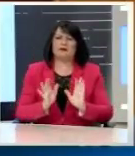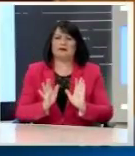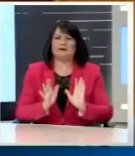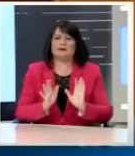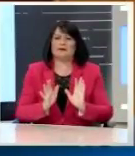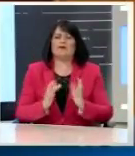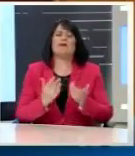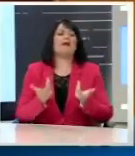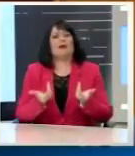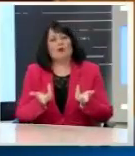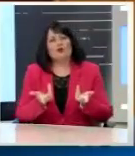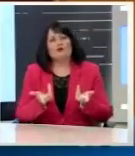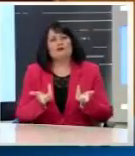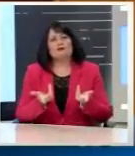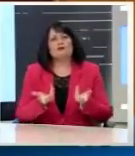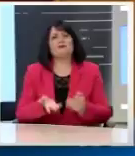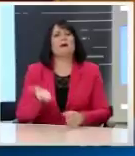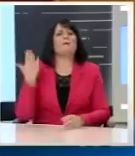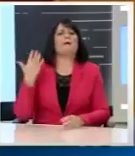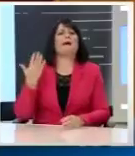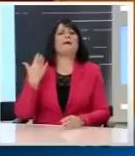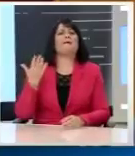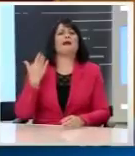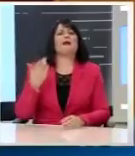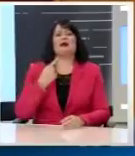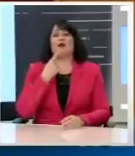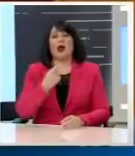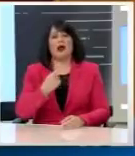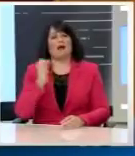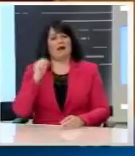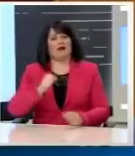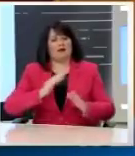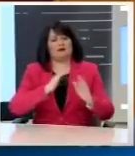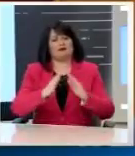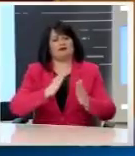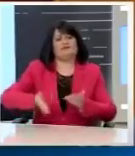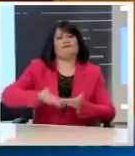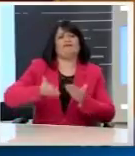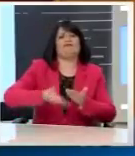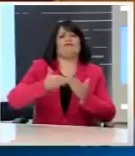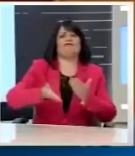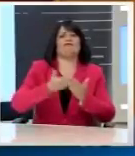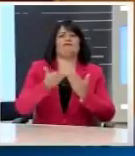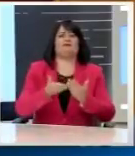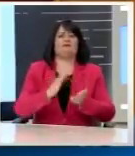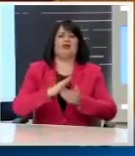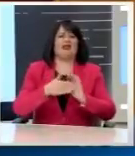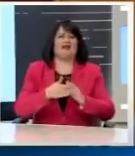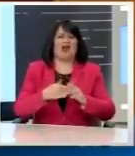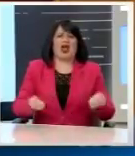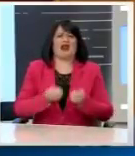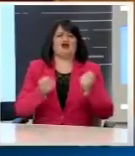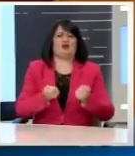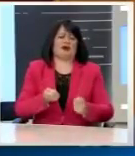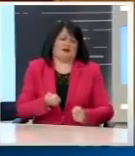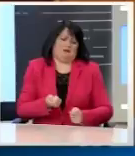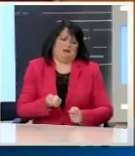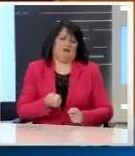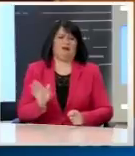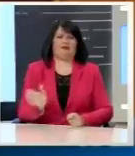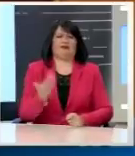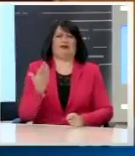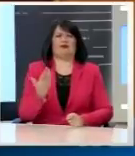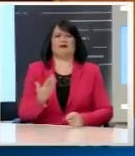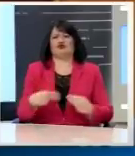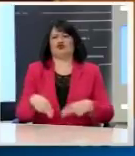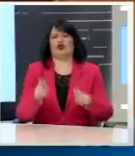και που οι προηγούμενοι που σας λιβάνιζαν και υποστηρίζονται σε αυτή εδώ την αίθουσα δεν δίνουν δεκάρα για τους εργαζόμενους. Ενδεχομένως